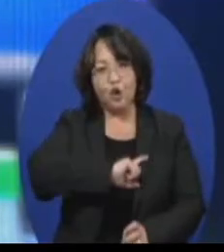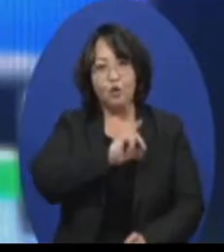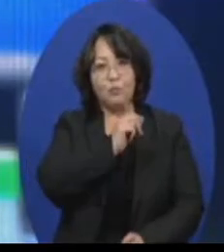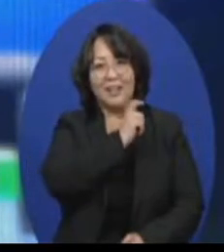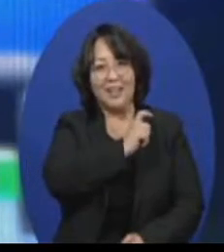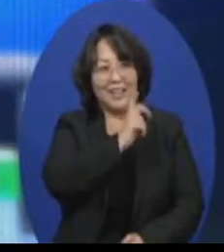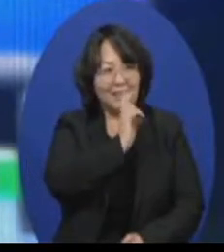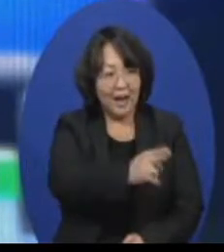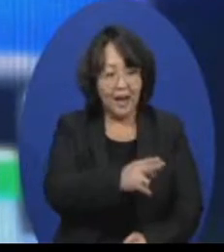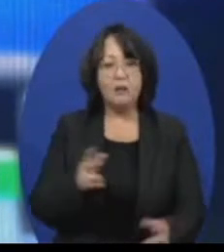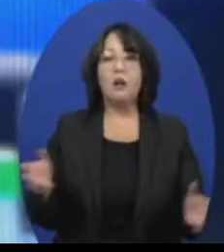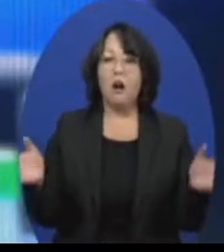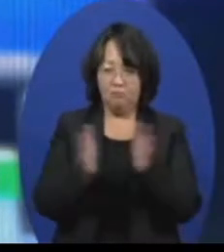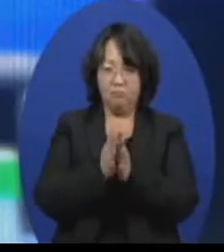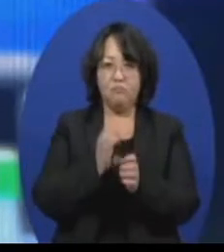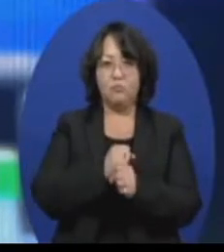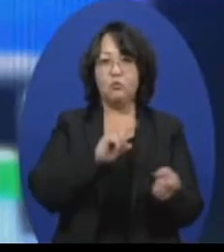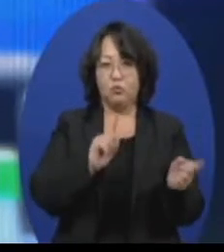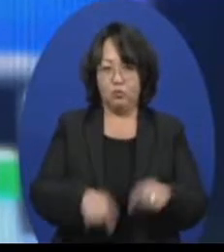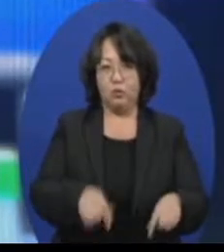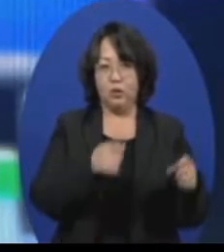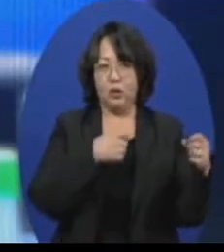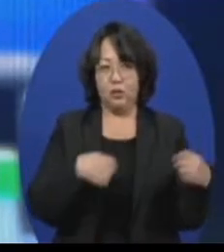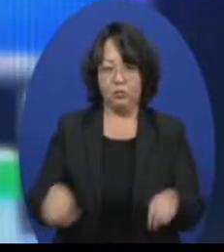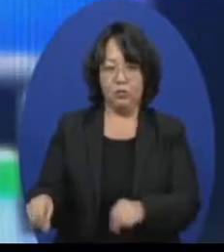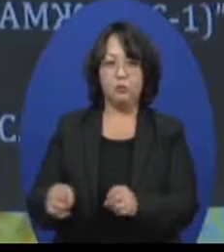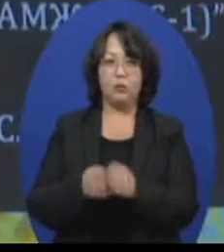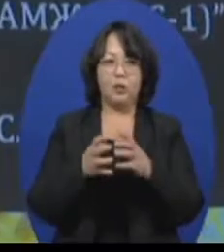хооронд бүтээн байгуулалтын ажлыг хариуцсан ажиллах юм байна.